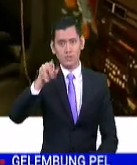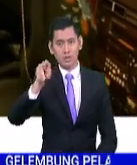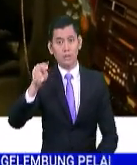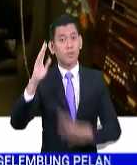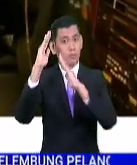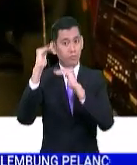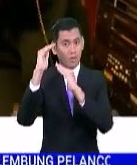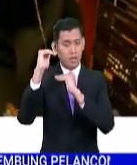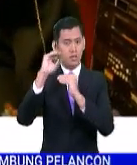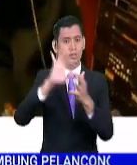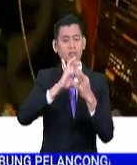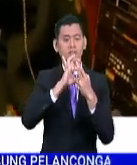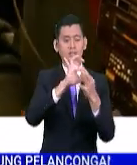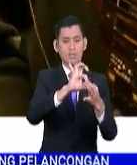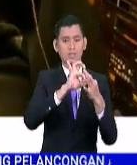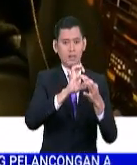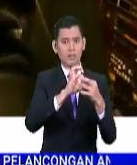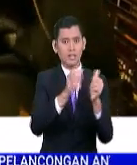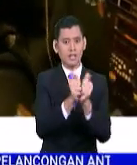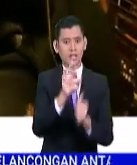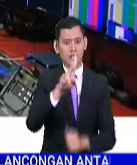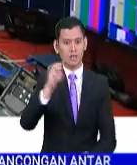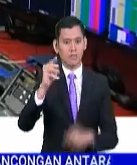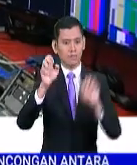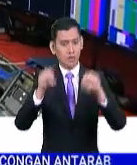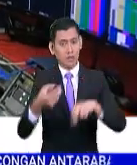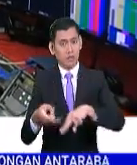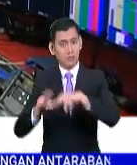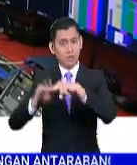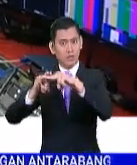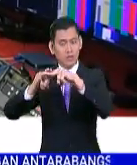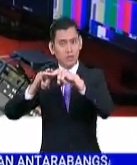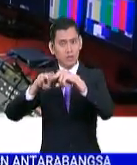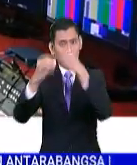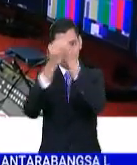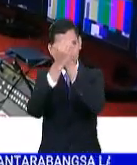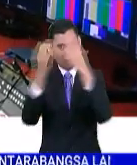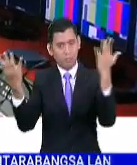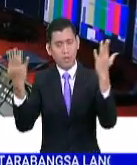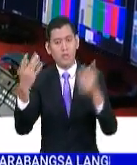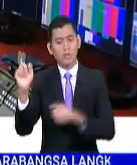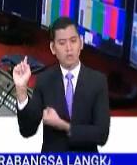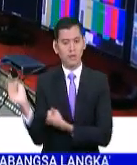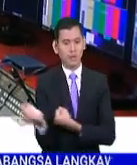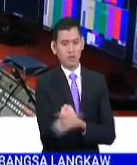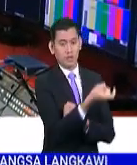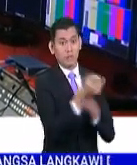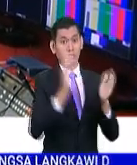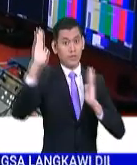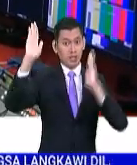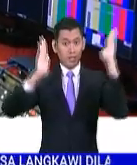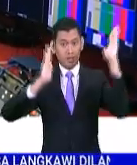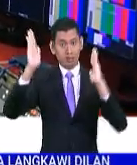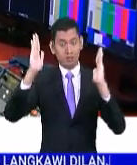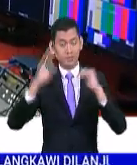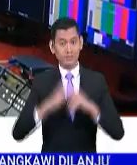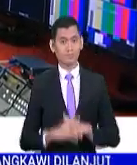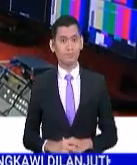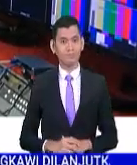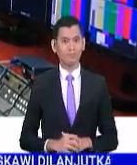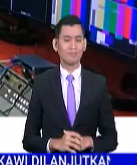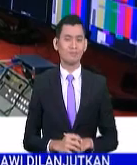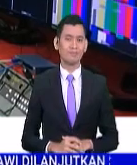kamar berharap kerjasama ini dapat meningkatkan lagi perkembangan hoki tanah air yo yo